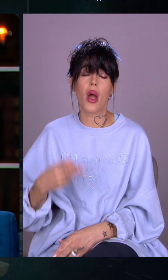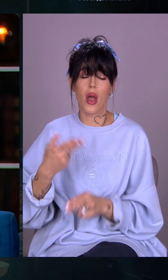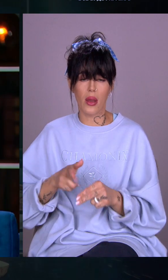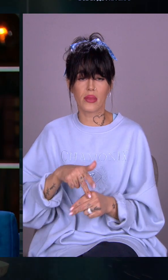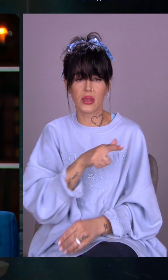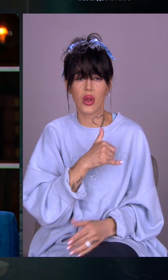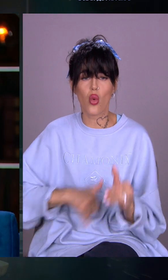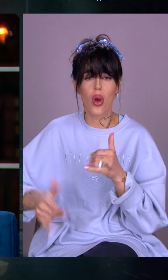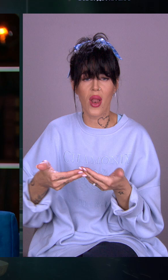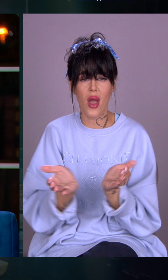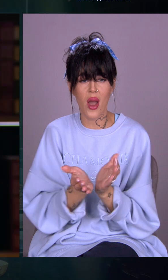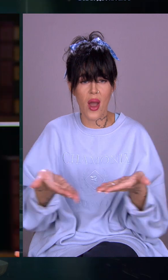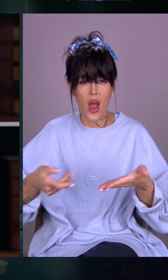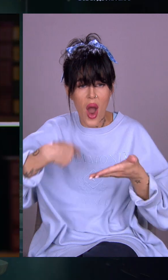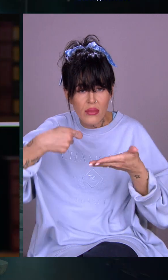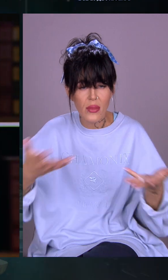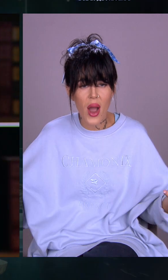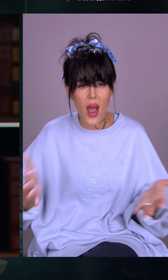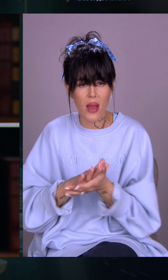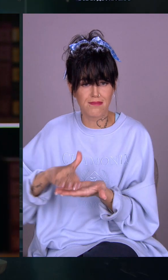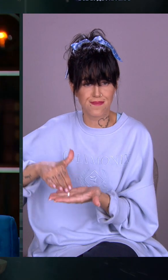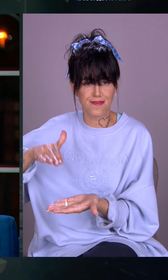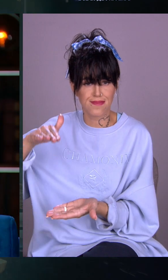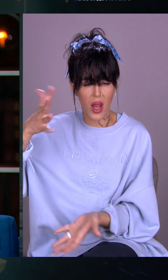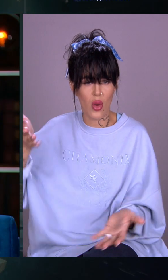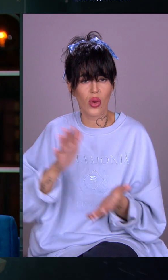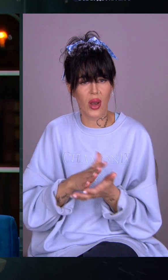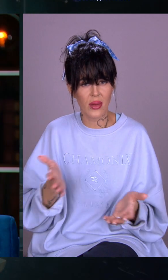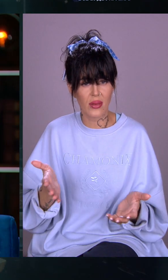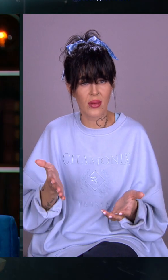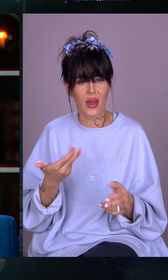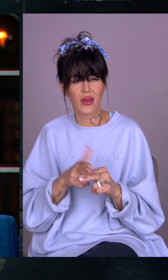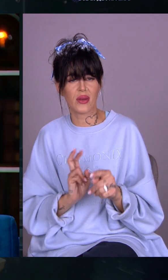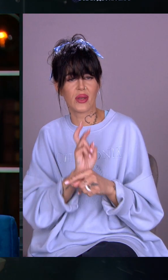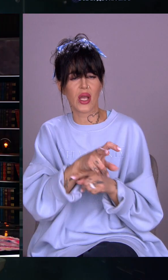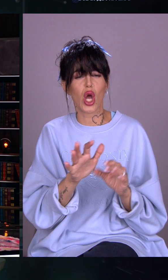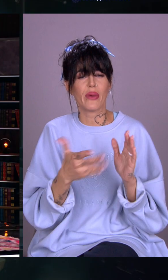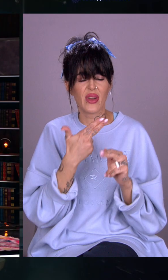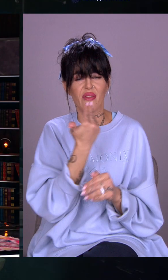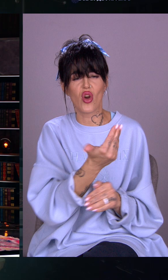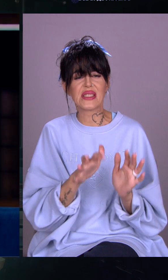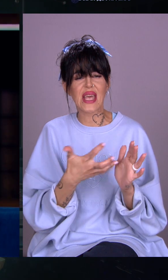нема з чого їсти. Прекрасно. Ну, нема з чого їсти, він пішов, взяв кришталь. У серванті.